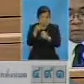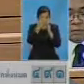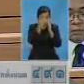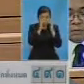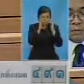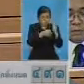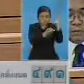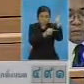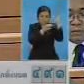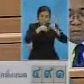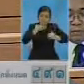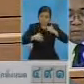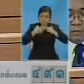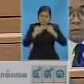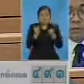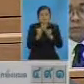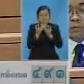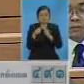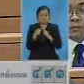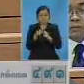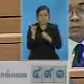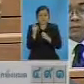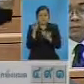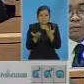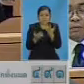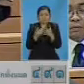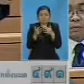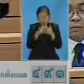างถึงเดือดร้อนก็ไม่เป็นไรครับท่านประธาน